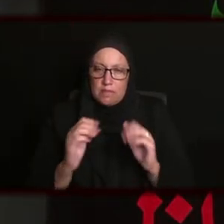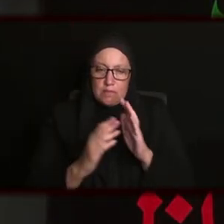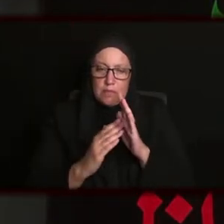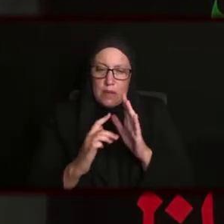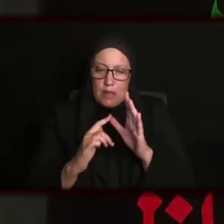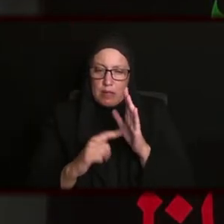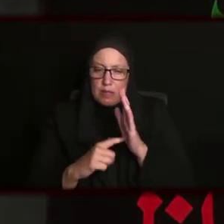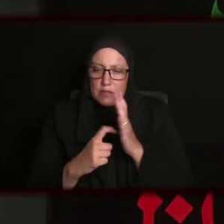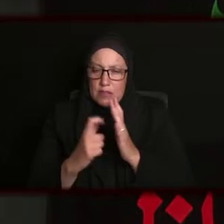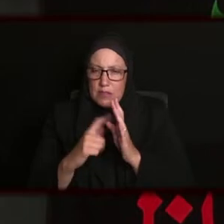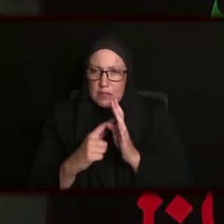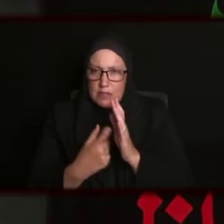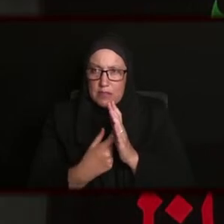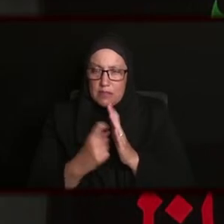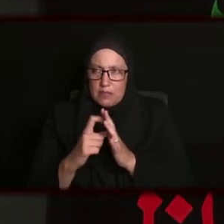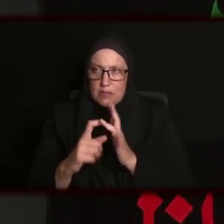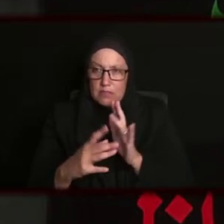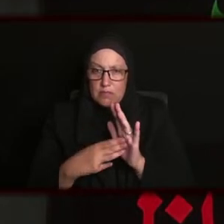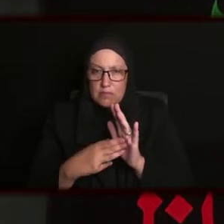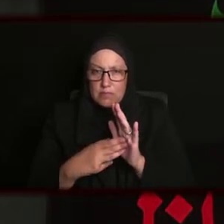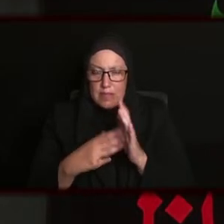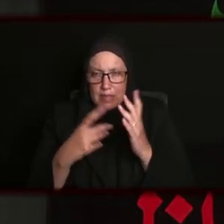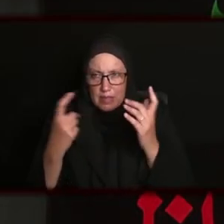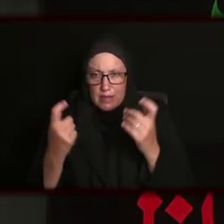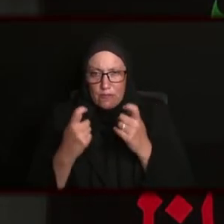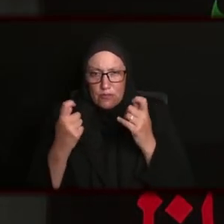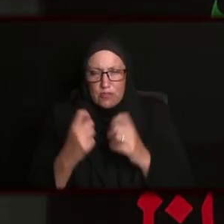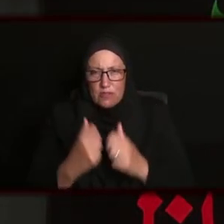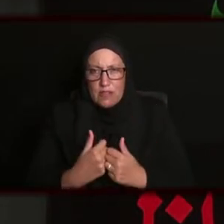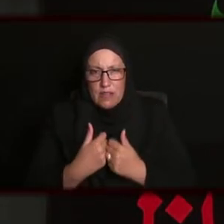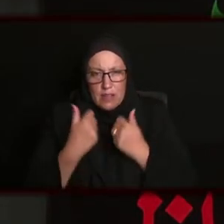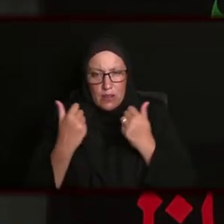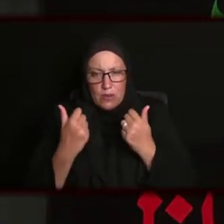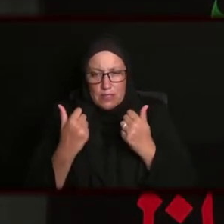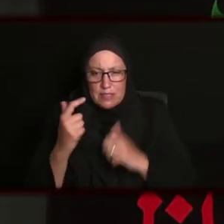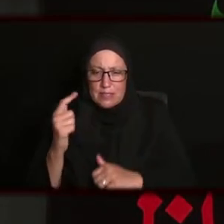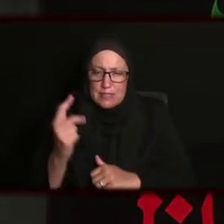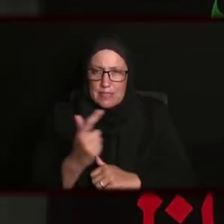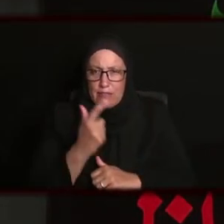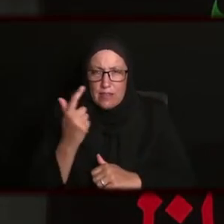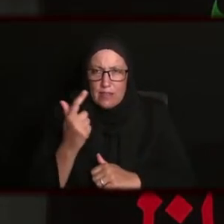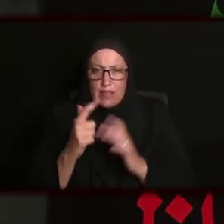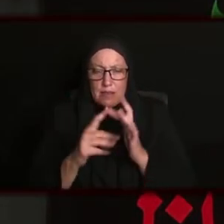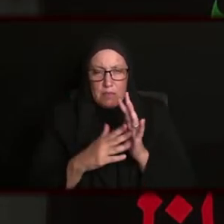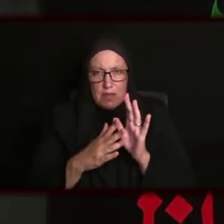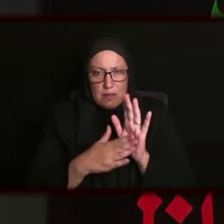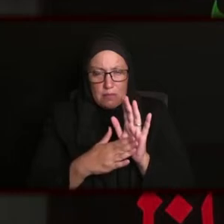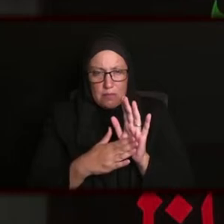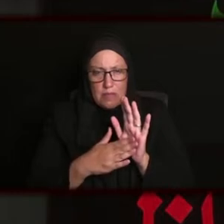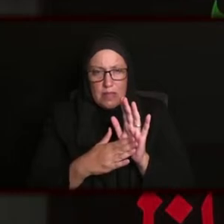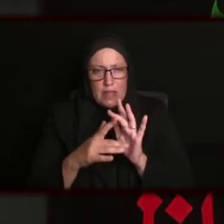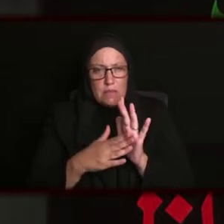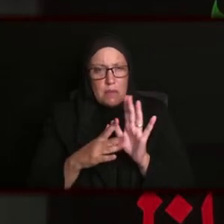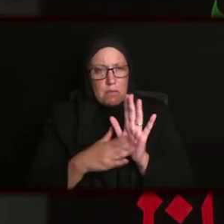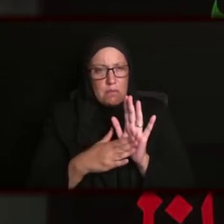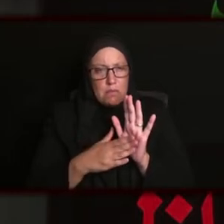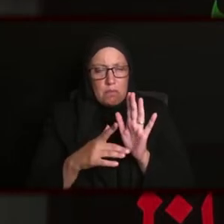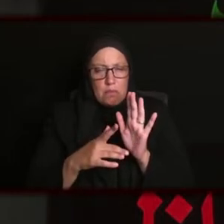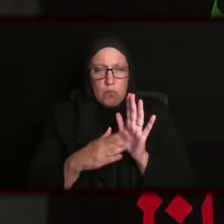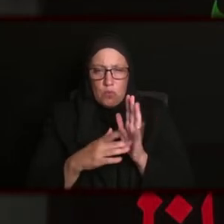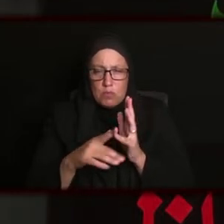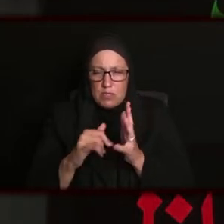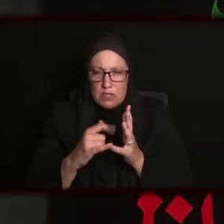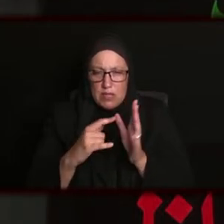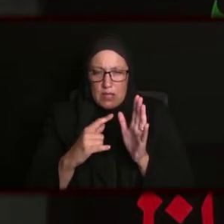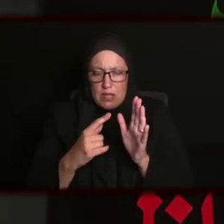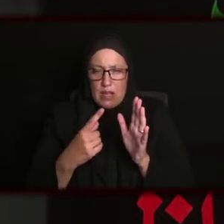our seventh Imam, Imam Musa ibn Ja'far al-Kadhem alayhi salam. The topic that I have in the